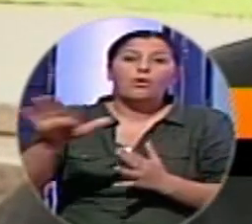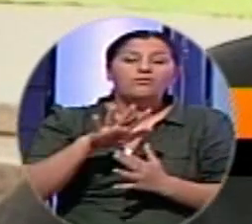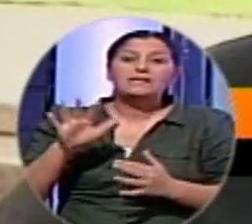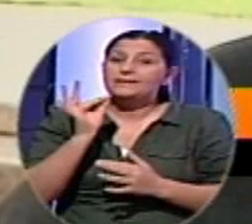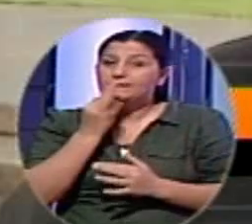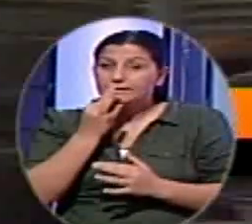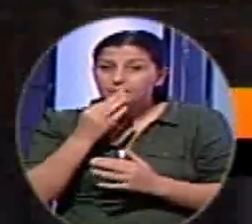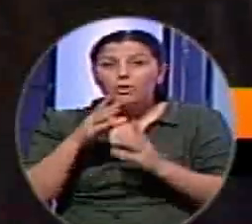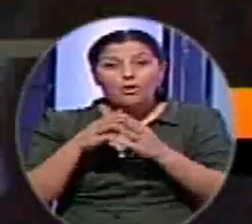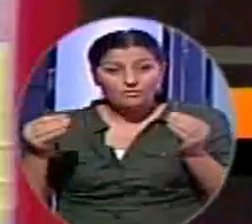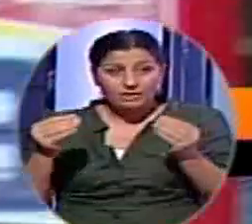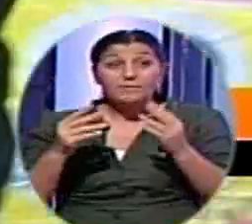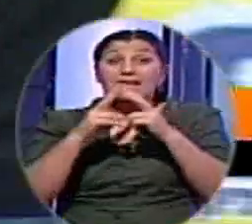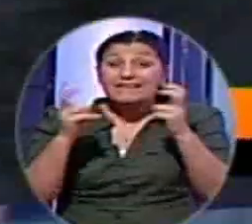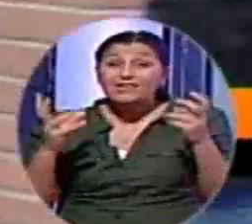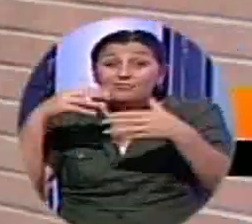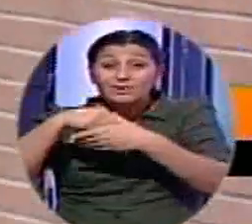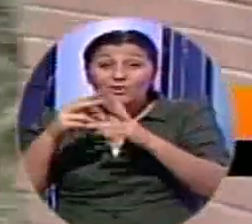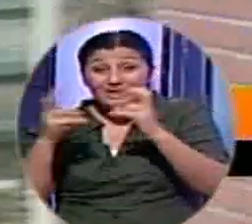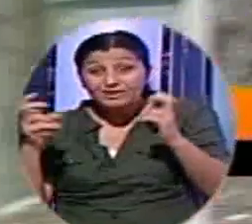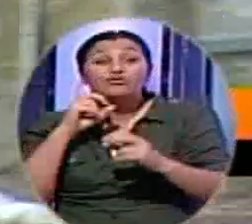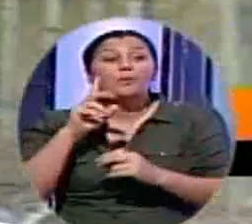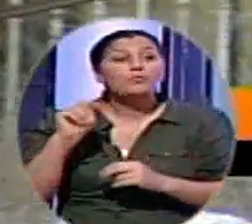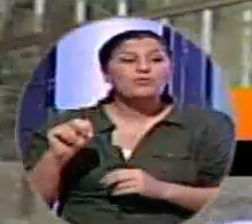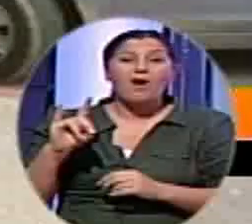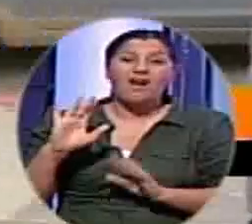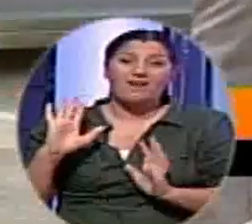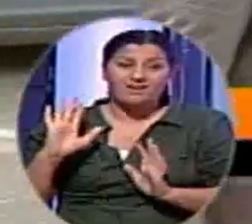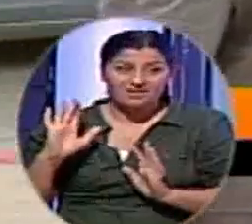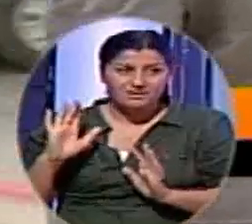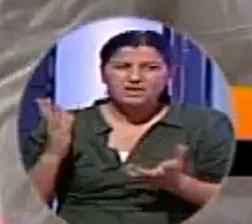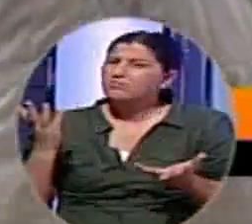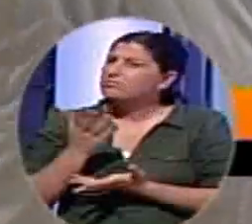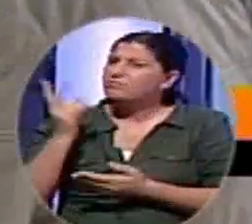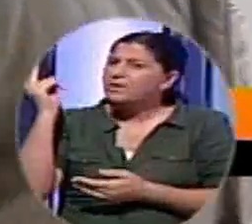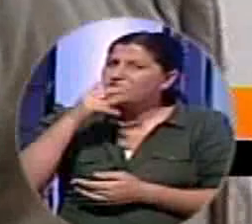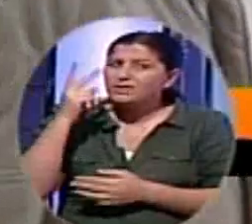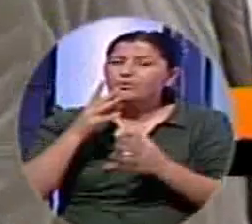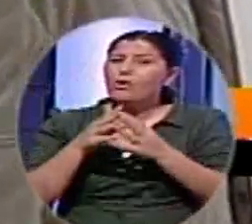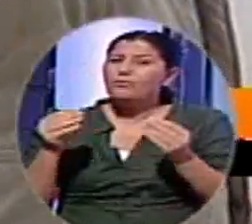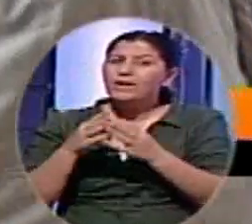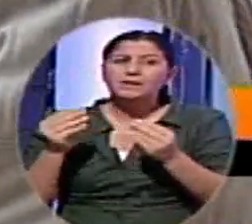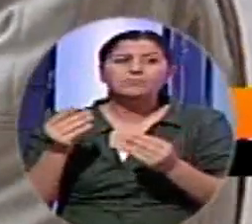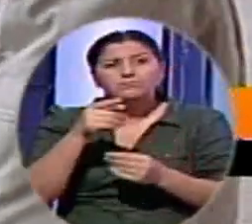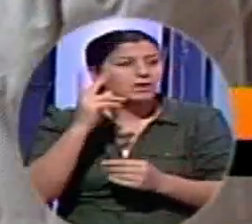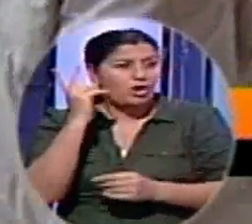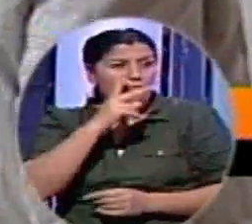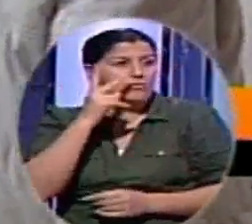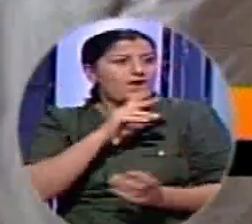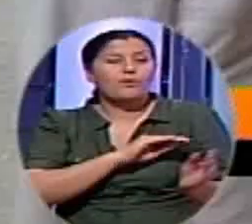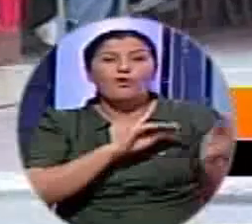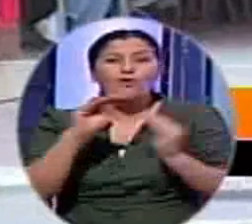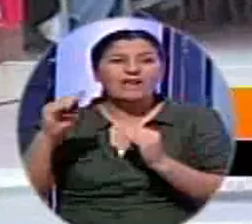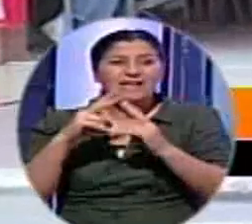באופקים, עיר בתוך עיר, בשם נוח. איך הגעתם לאופקים? מתי הבנתם שיש בה פוטנציאל? בכל זאת זה לא ברור מאליו לעבור